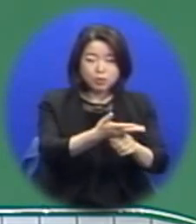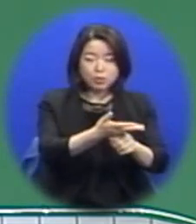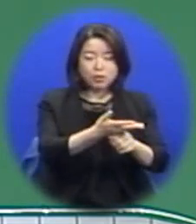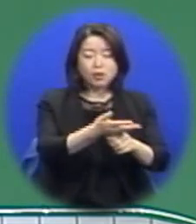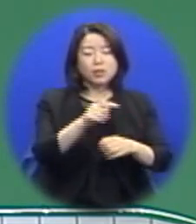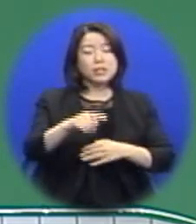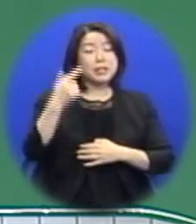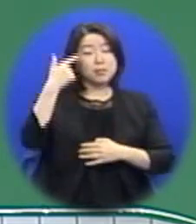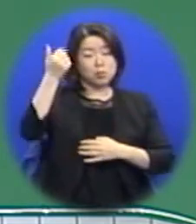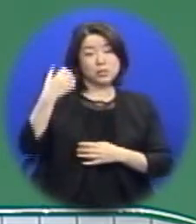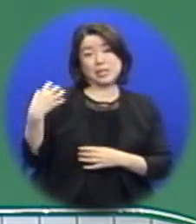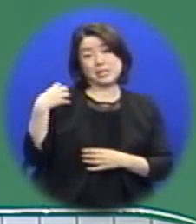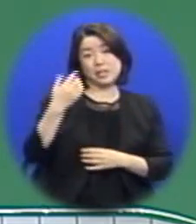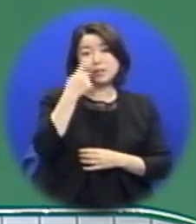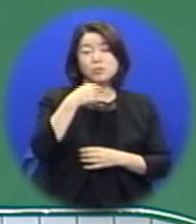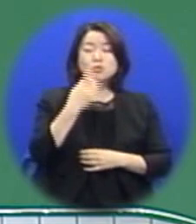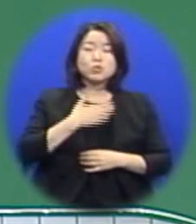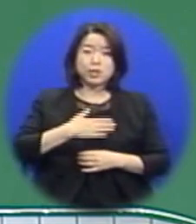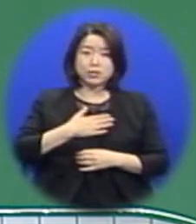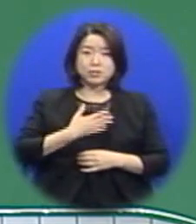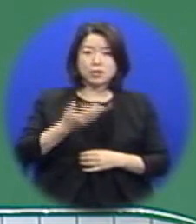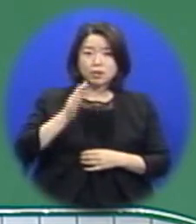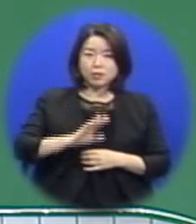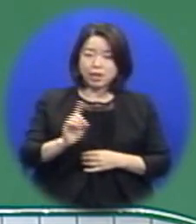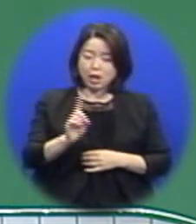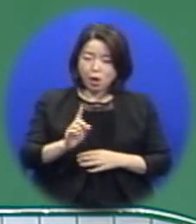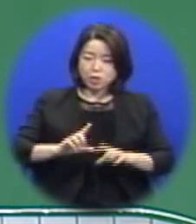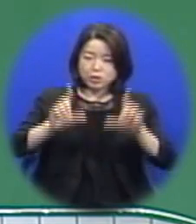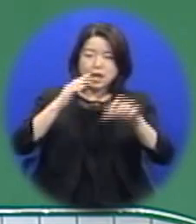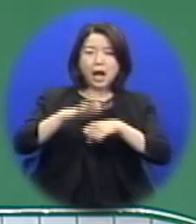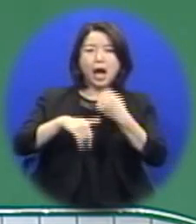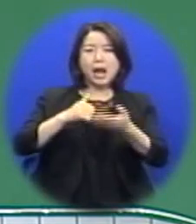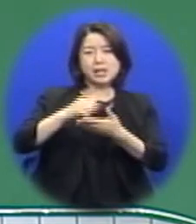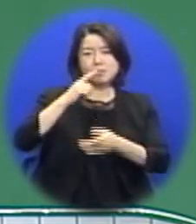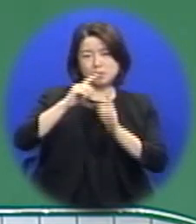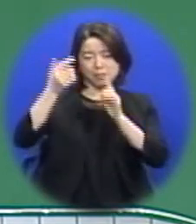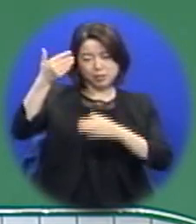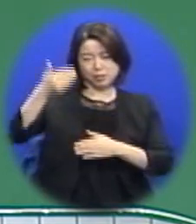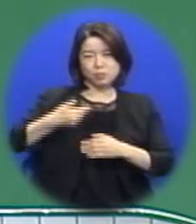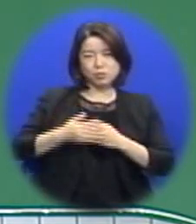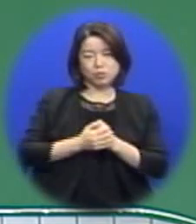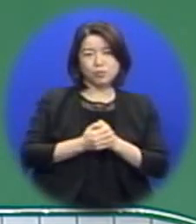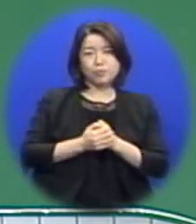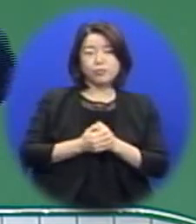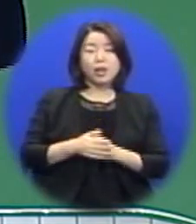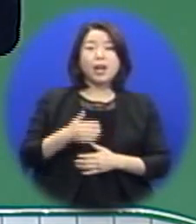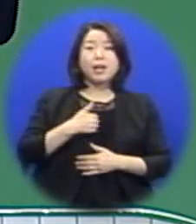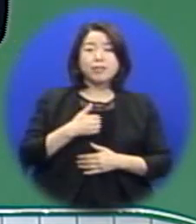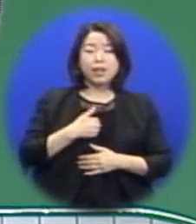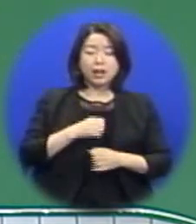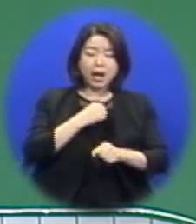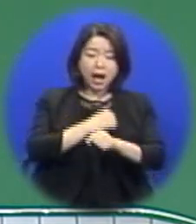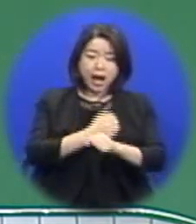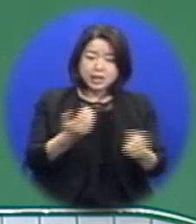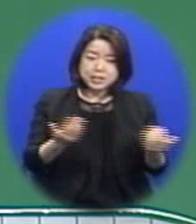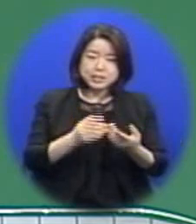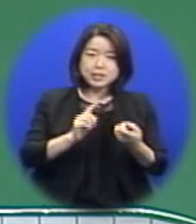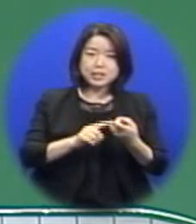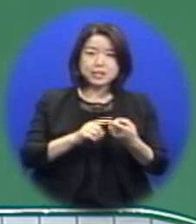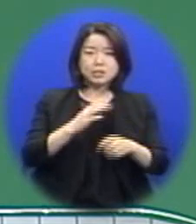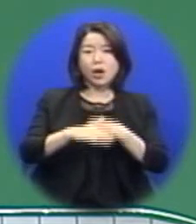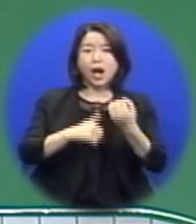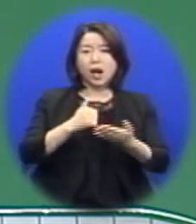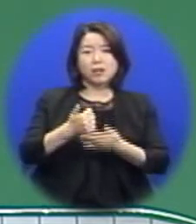알았어요. 근데 어느 날 하나님께서 저에게 말씀하셨어요. 제가 하고 있는 일에 대해서 하나님은